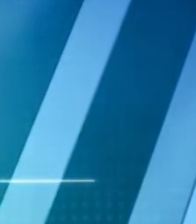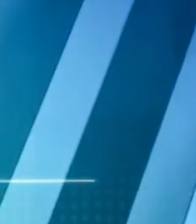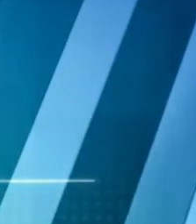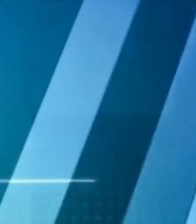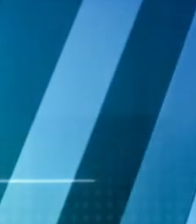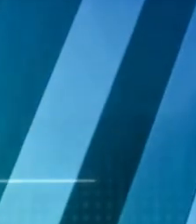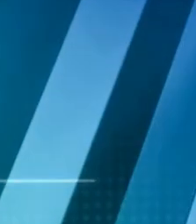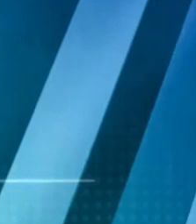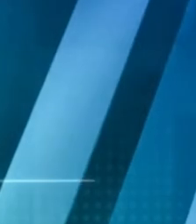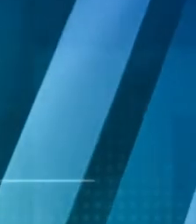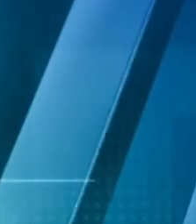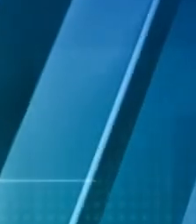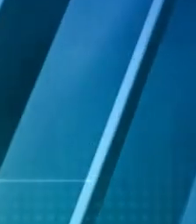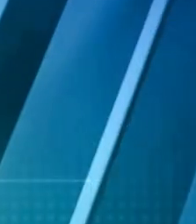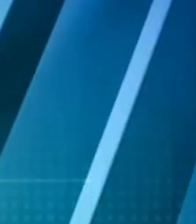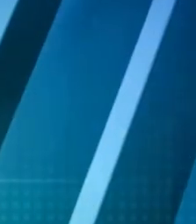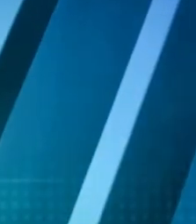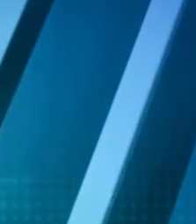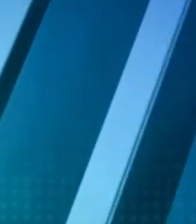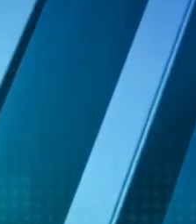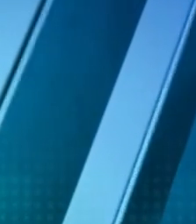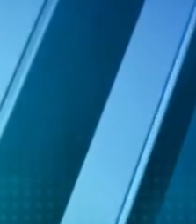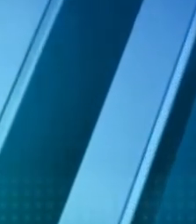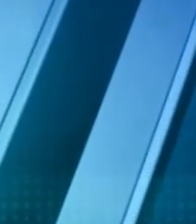МУЗЫКАЛЬНАЯ ЗАСТАВКА